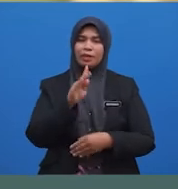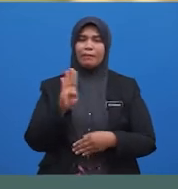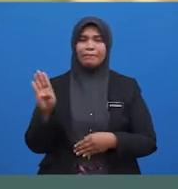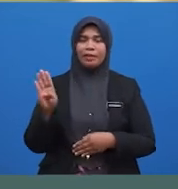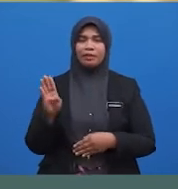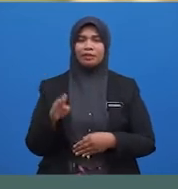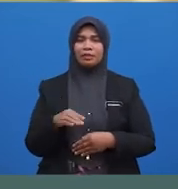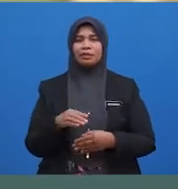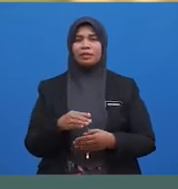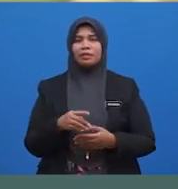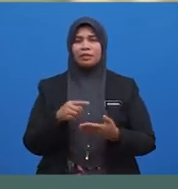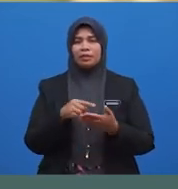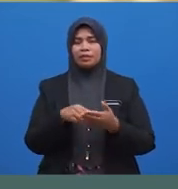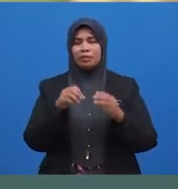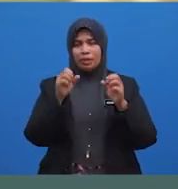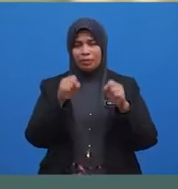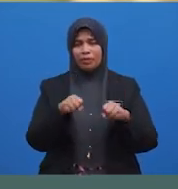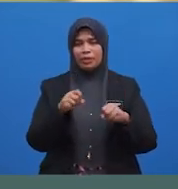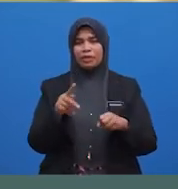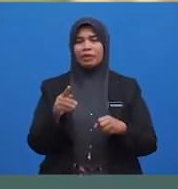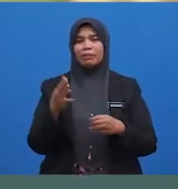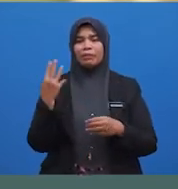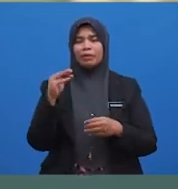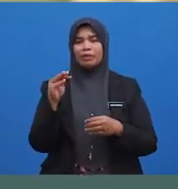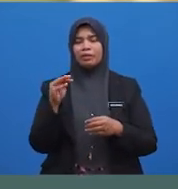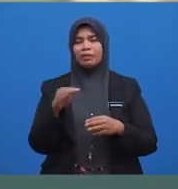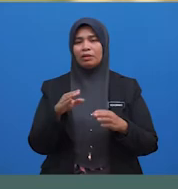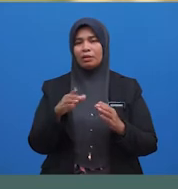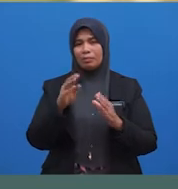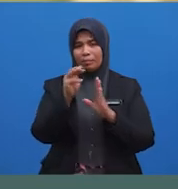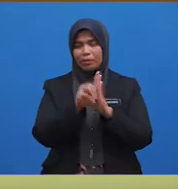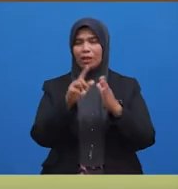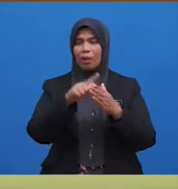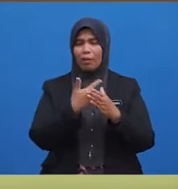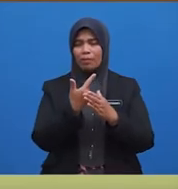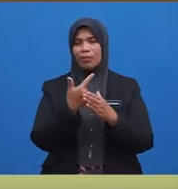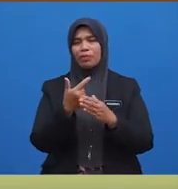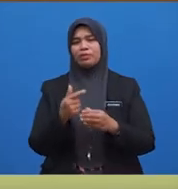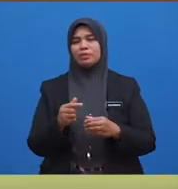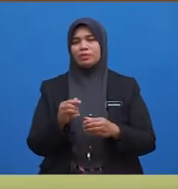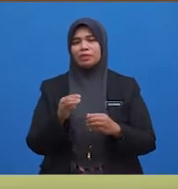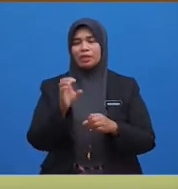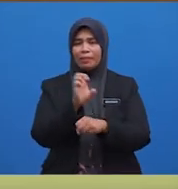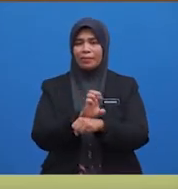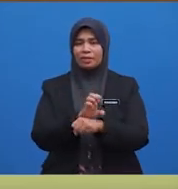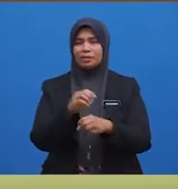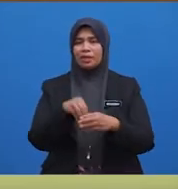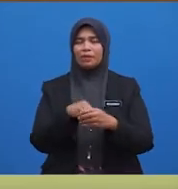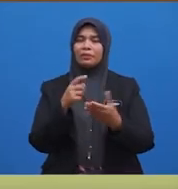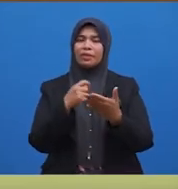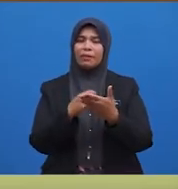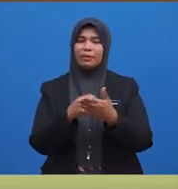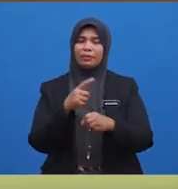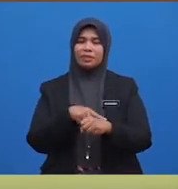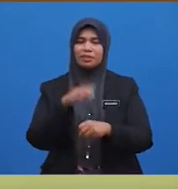ini membolehkan Belanda melombong emas dalam tempoh masa yang lama. Baiklah murid-murid semua,